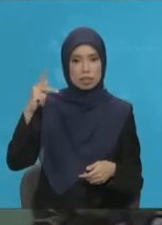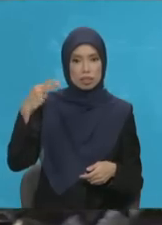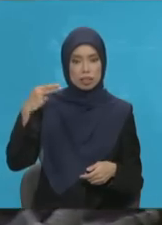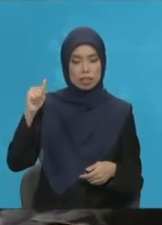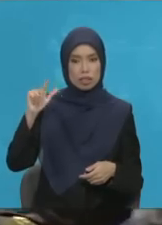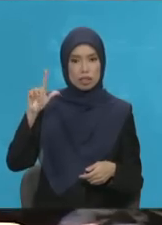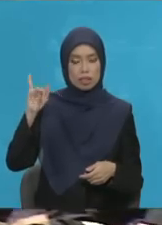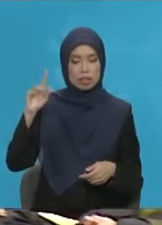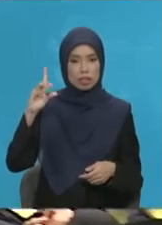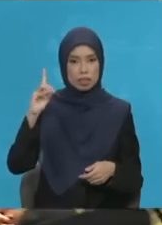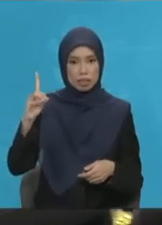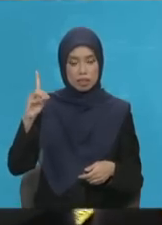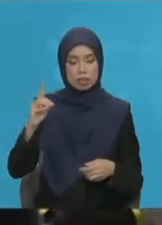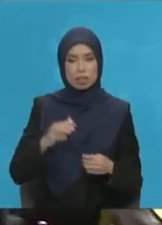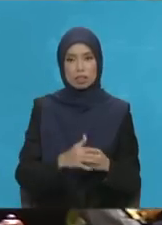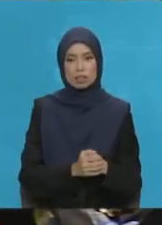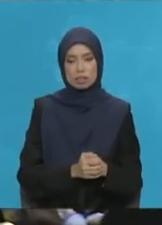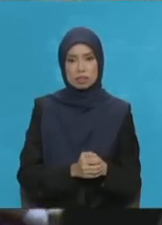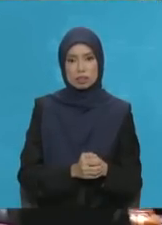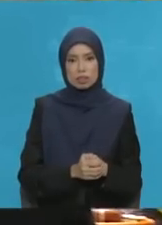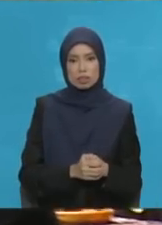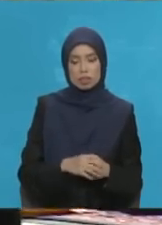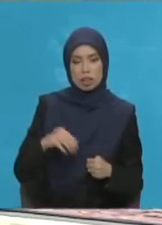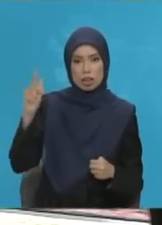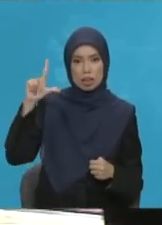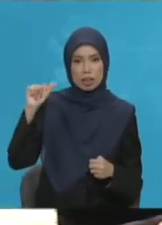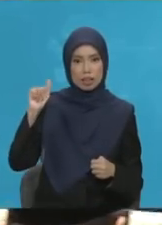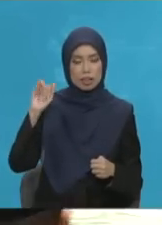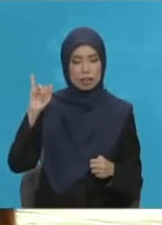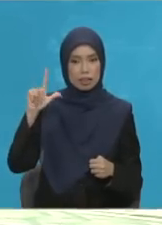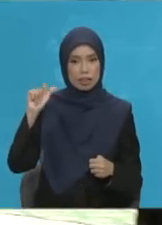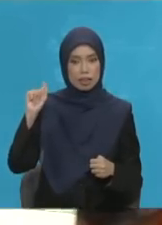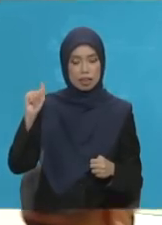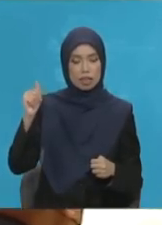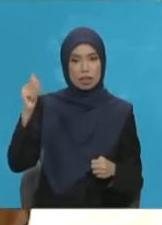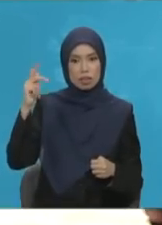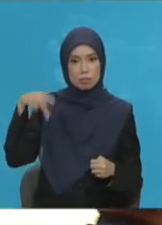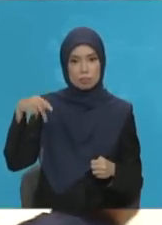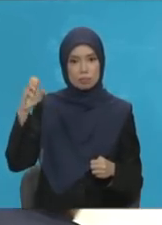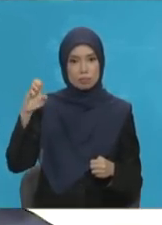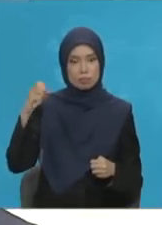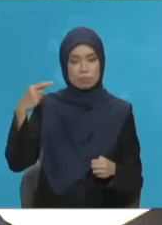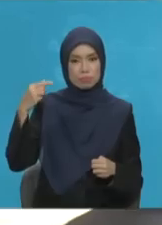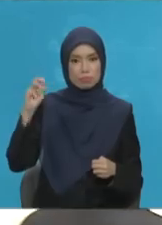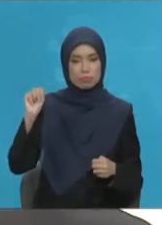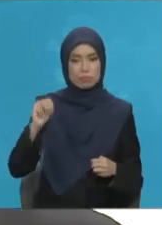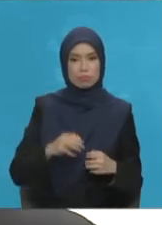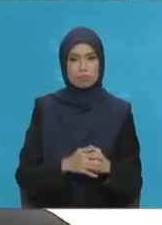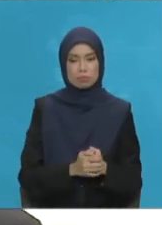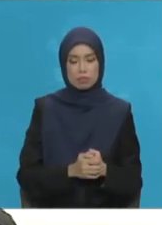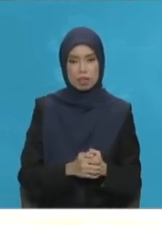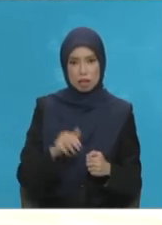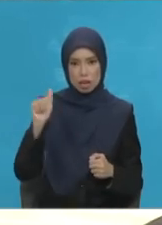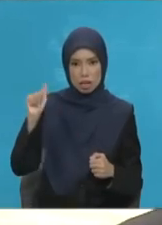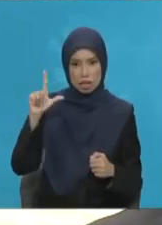Idris Dan yang amat Mulia Pangeran penggawa Lala Bintara istiadat dalam istana Pangeran Haji Alauddin